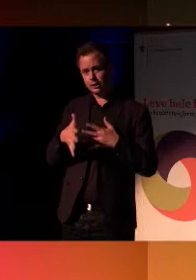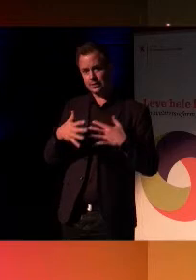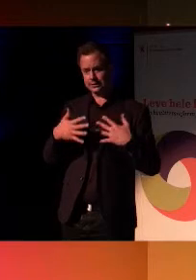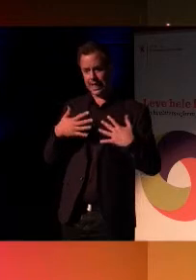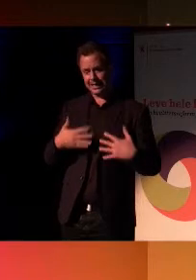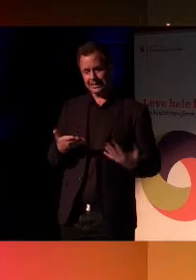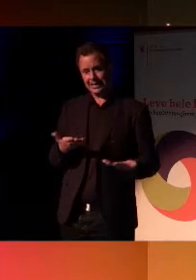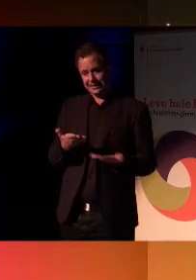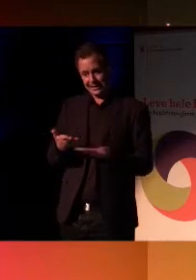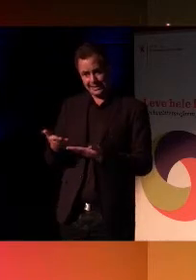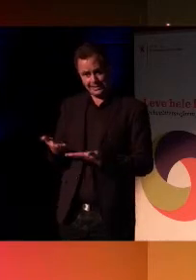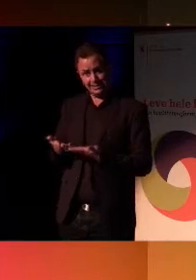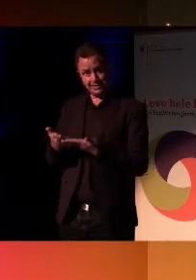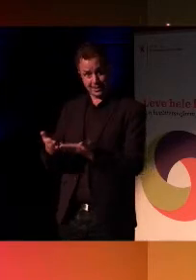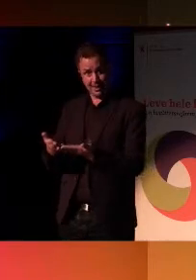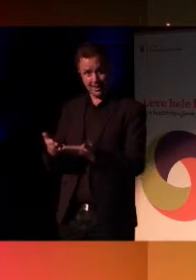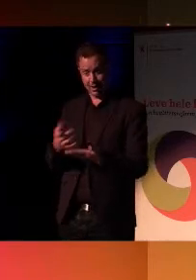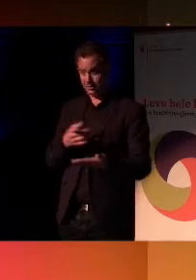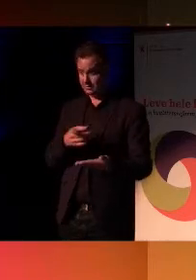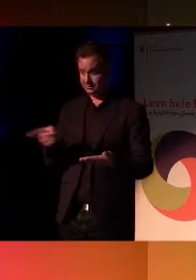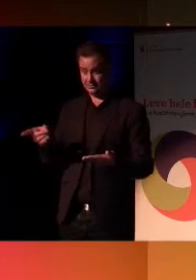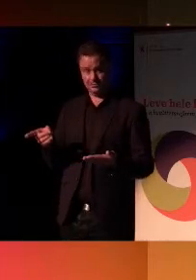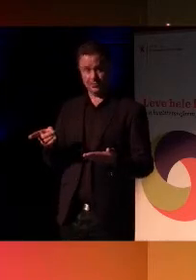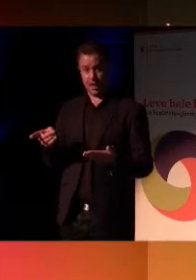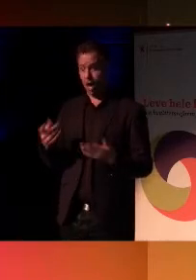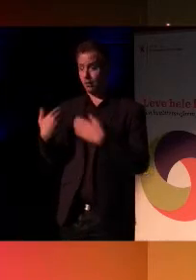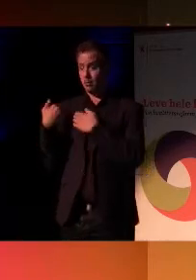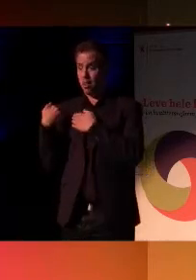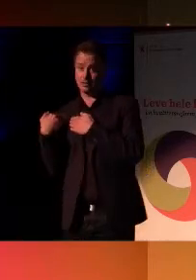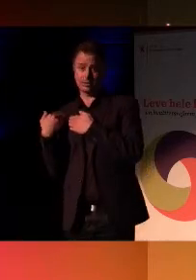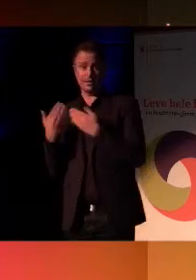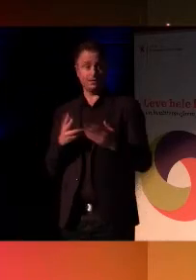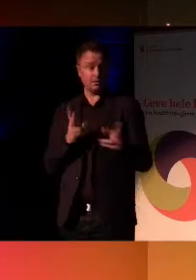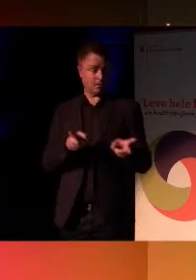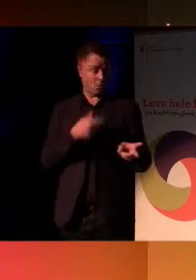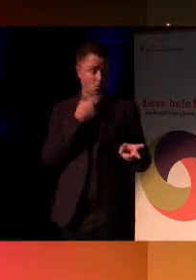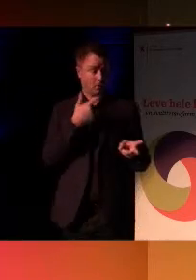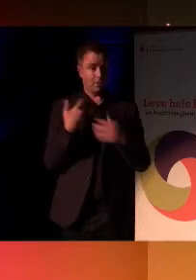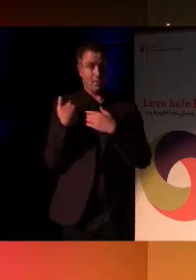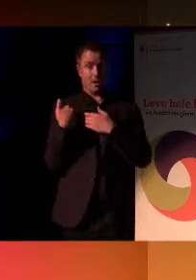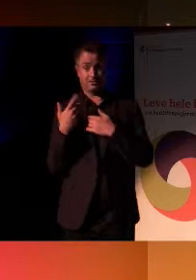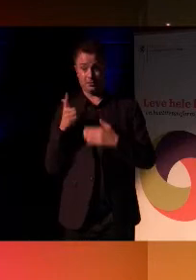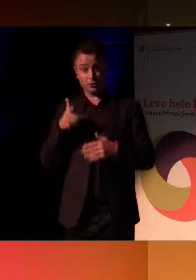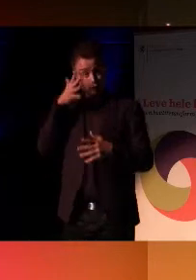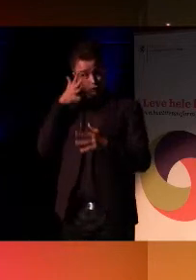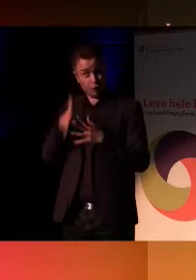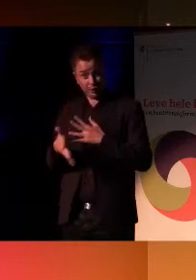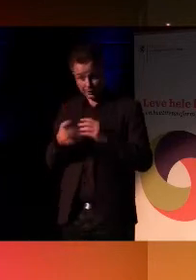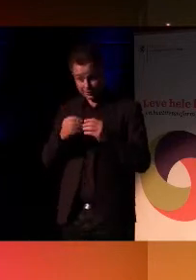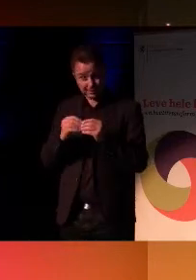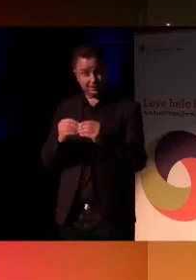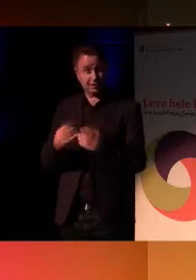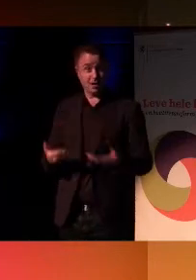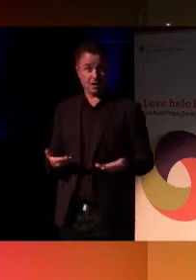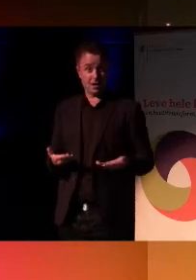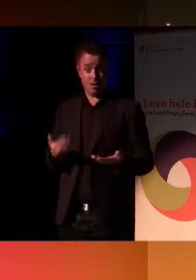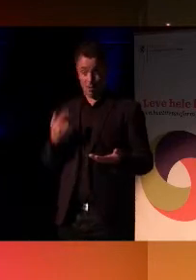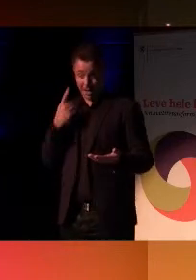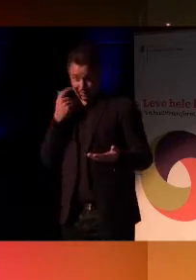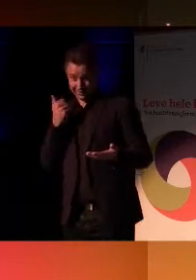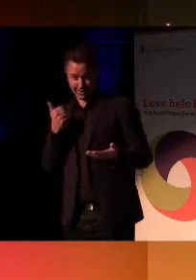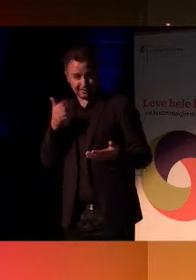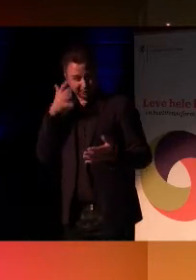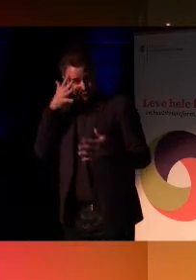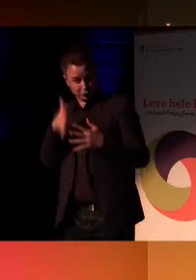Eldre har like stor belastning av det å ha en psykisk lidelse som yngre personer har. Og det er også sånn at psykisk lidelse og